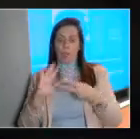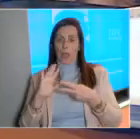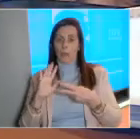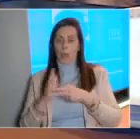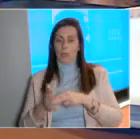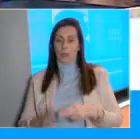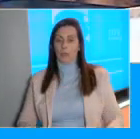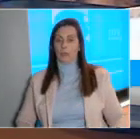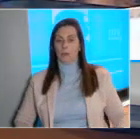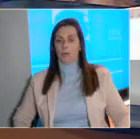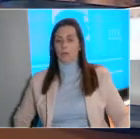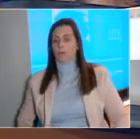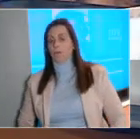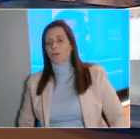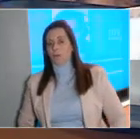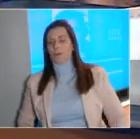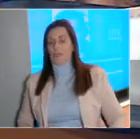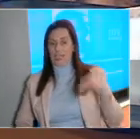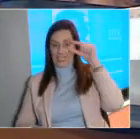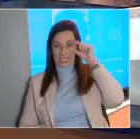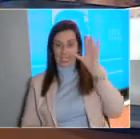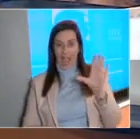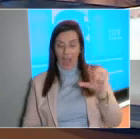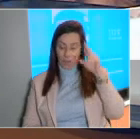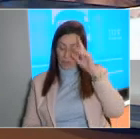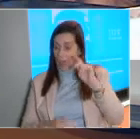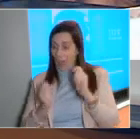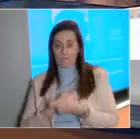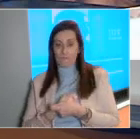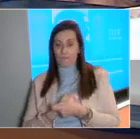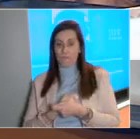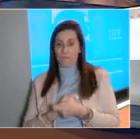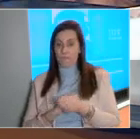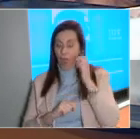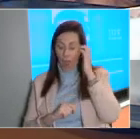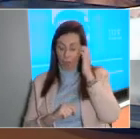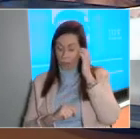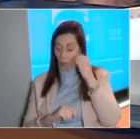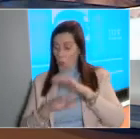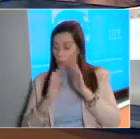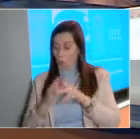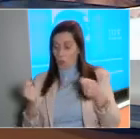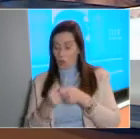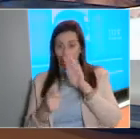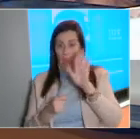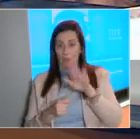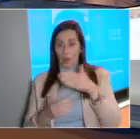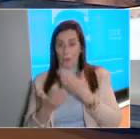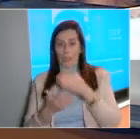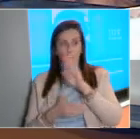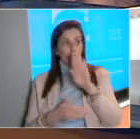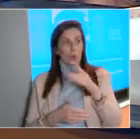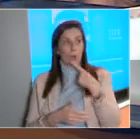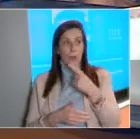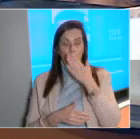רגעית. טוב, אז האמת שגדעון סער ממש הפך להיות לעומתי בכל דבר ועניין, אפילו בהצעה הזאת שנתניהו